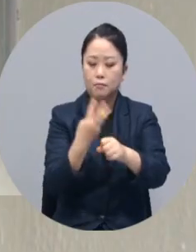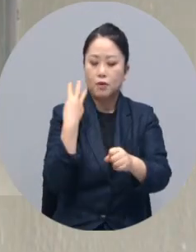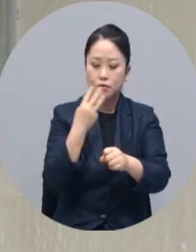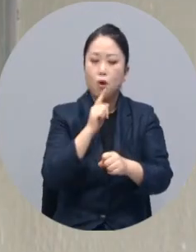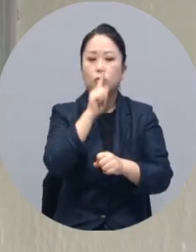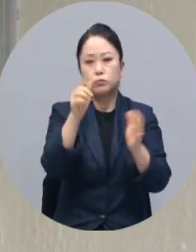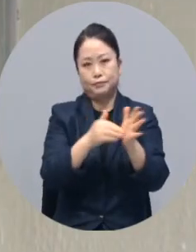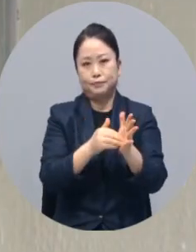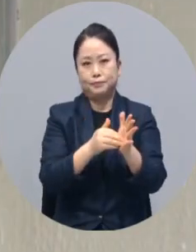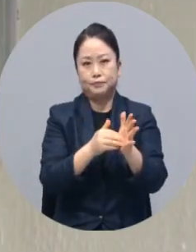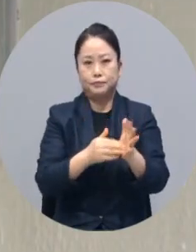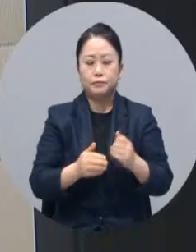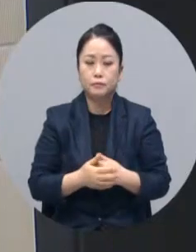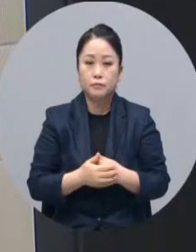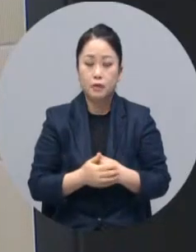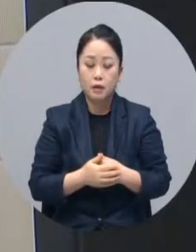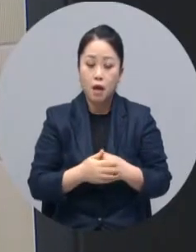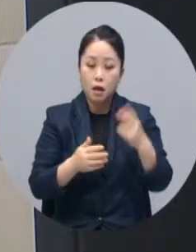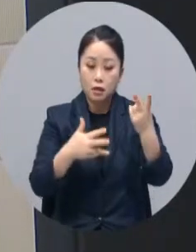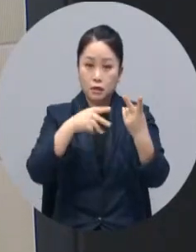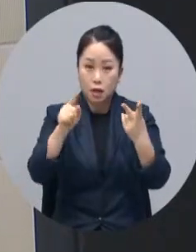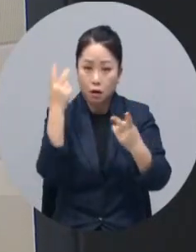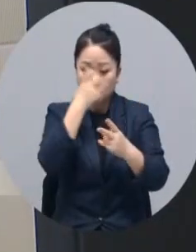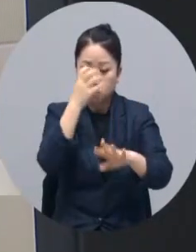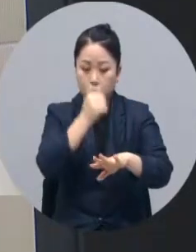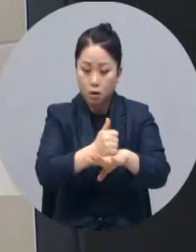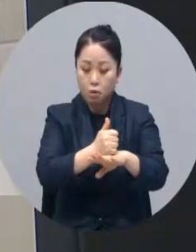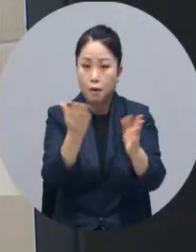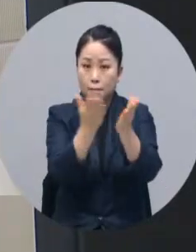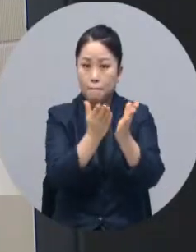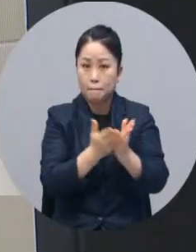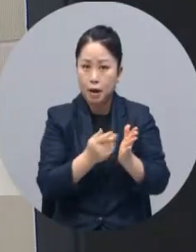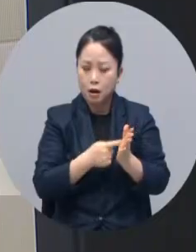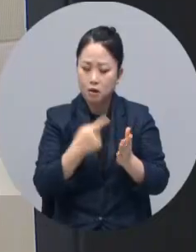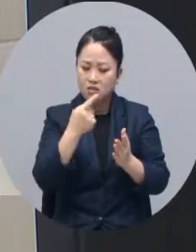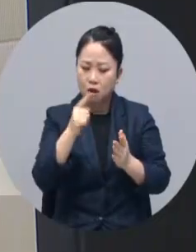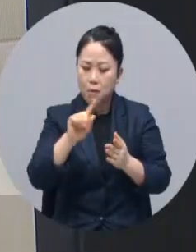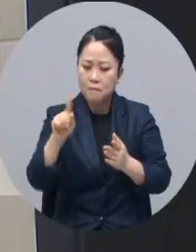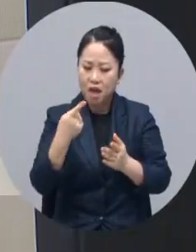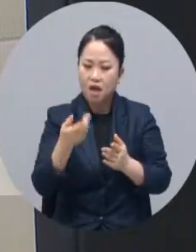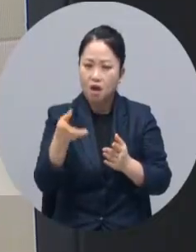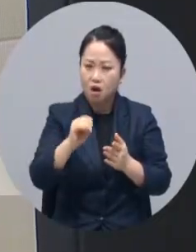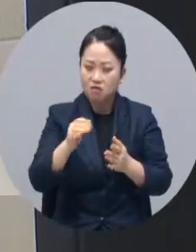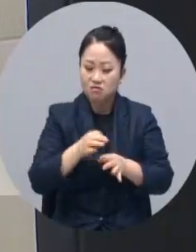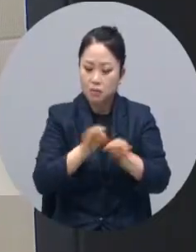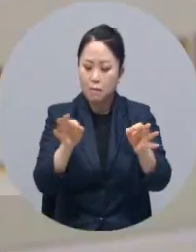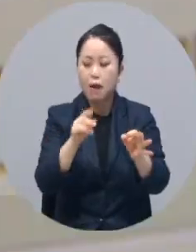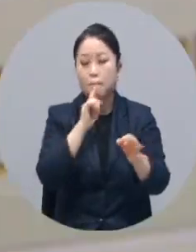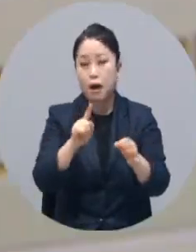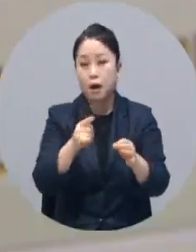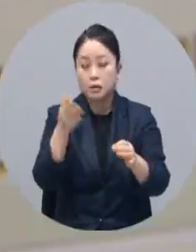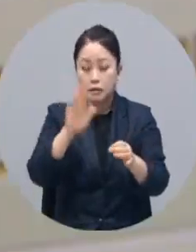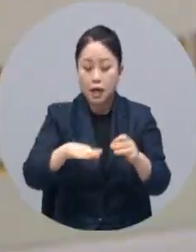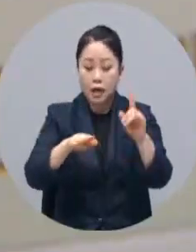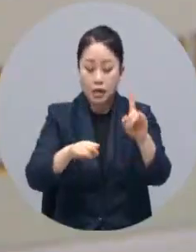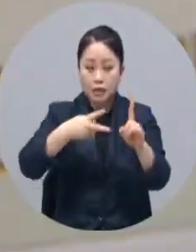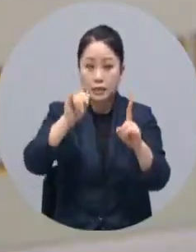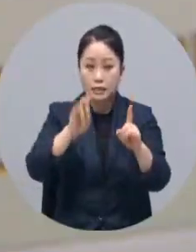소송을 제기했습니다 2차 용역 결과에 맞춰 1100억 원대 보상금을 지급하라는 겁니다 오늘 일신